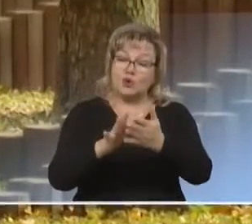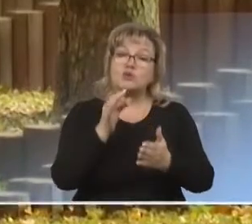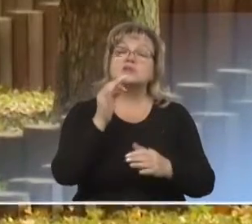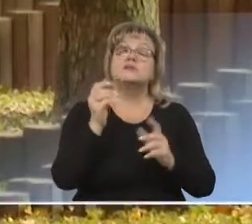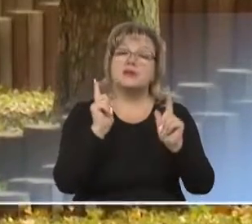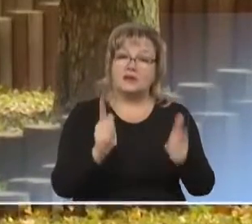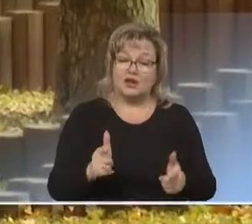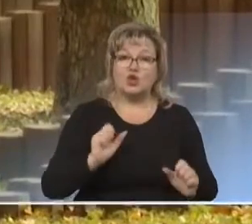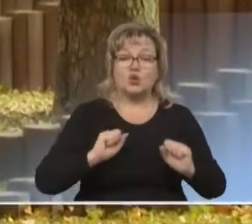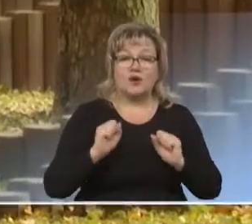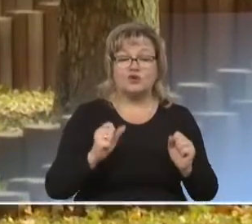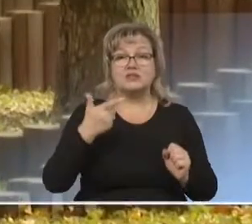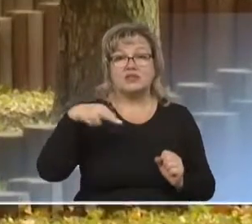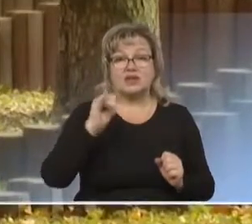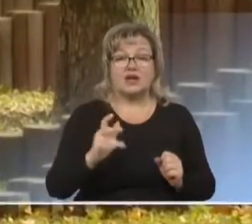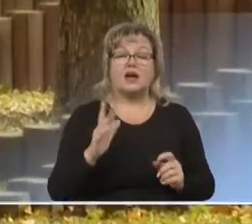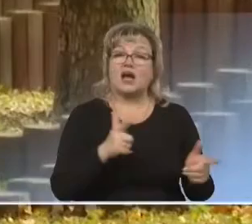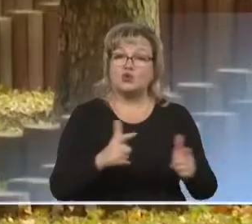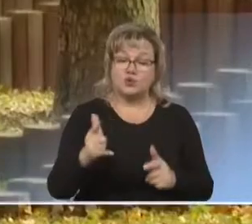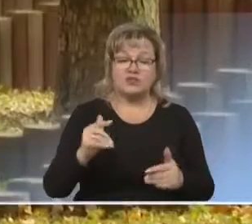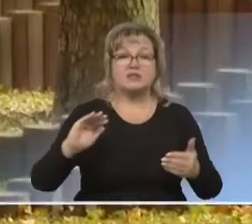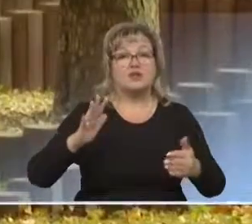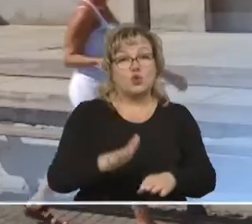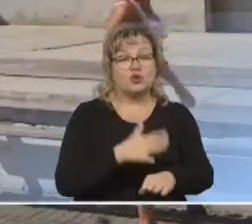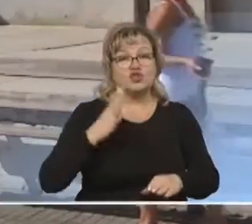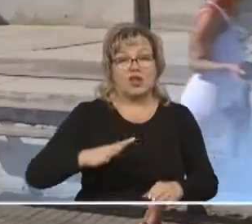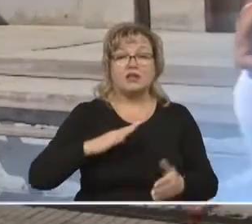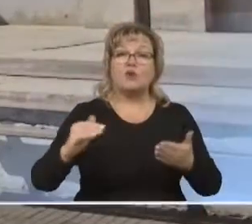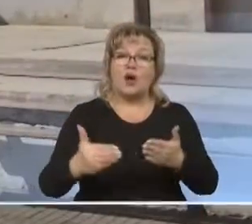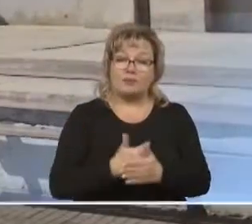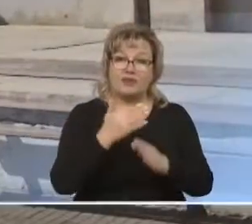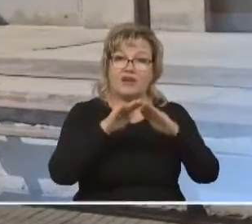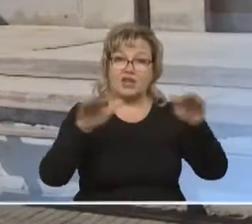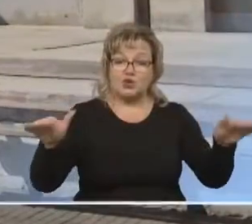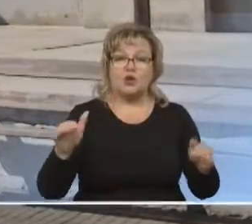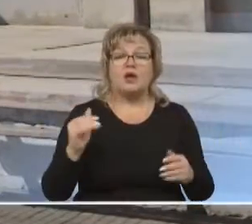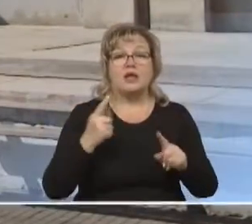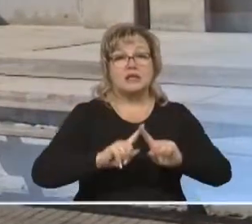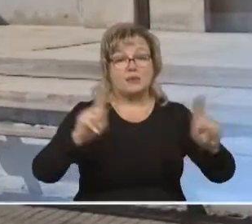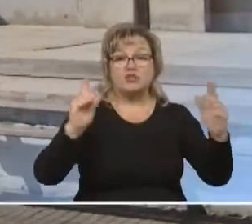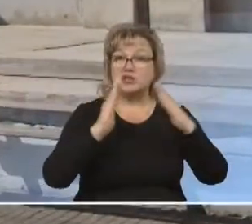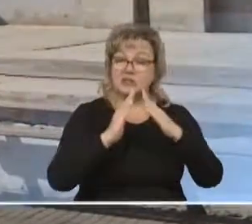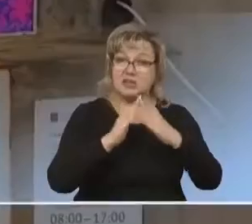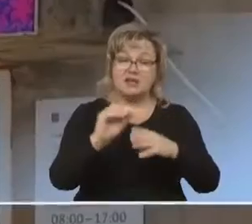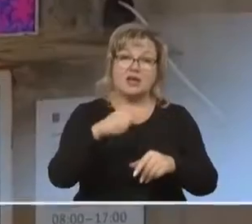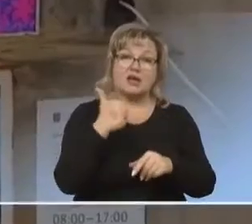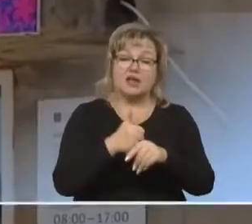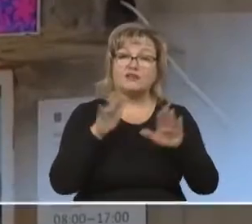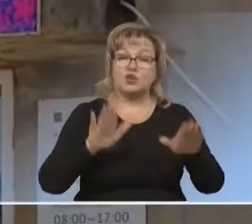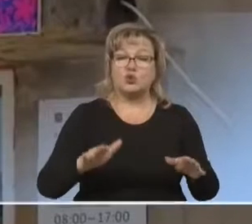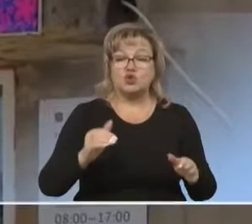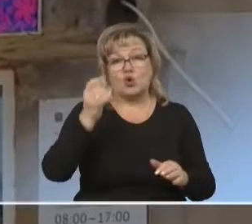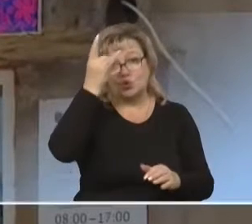теперь руководство ДК готовится к долгожданному обновлению. Это необычное здание – главная точка